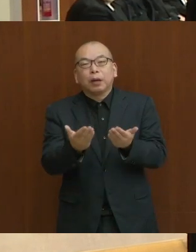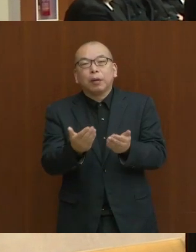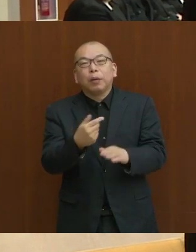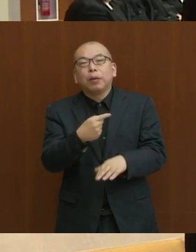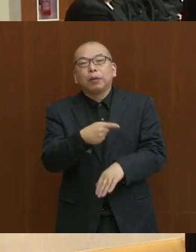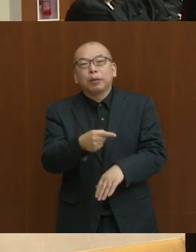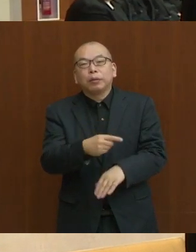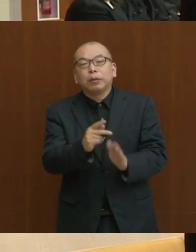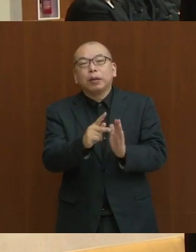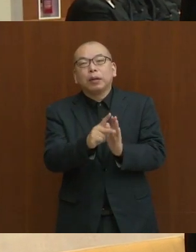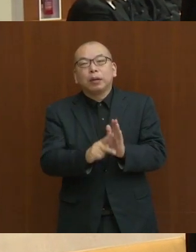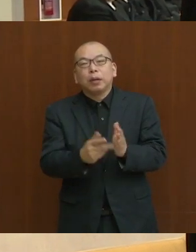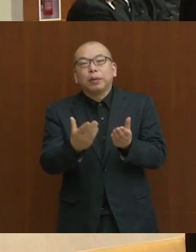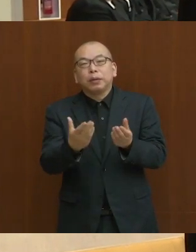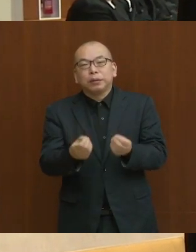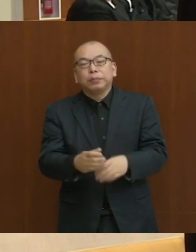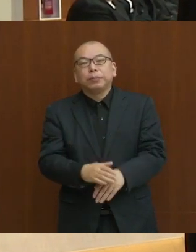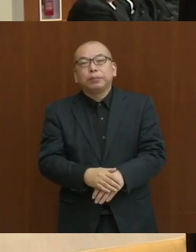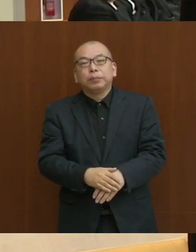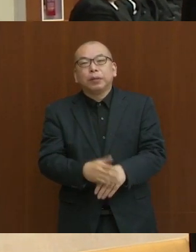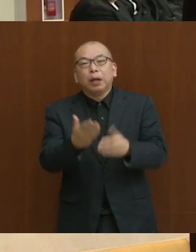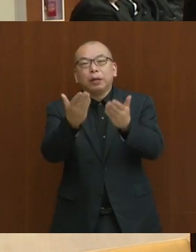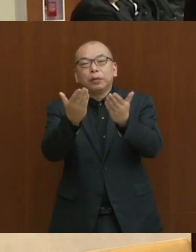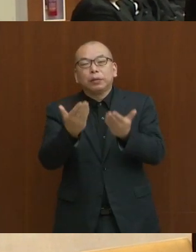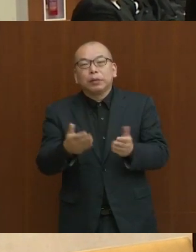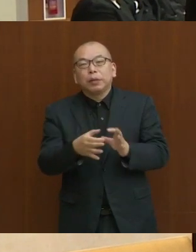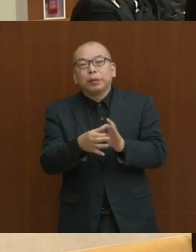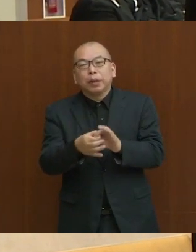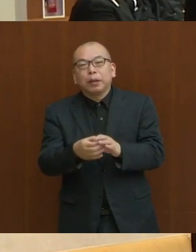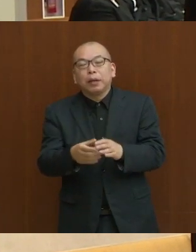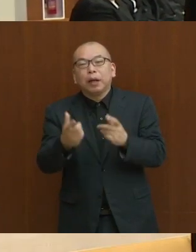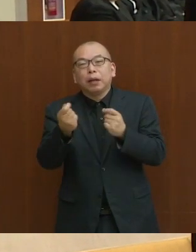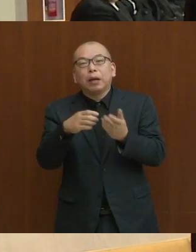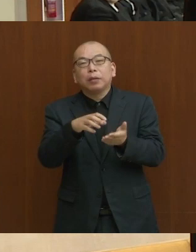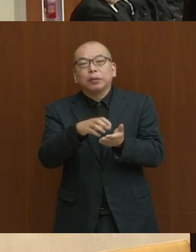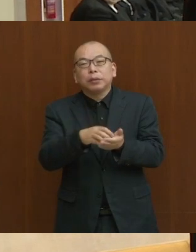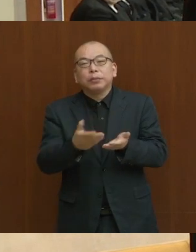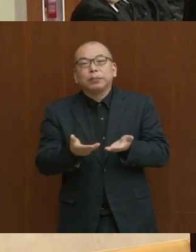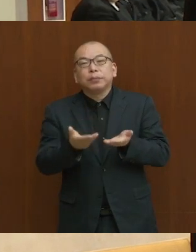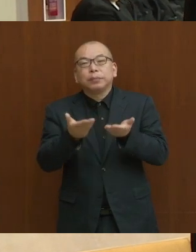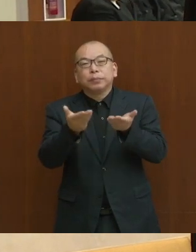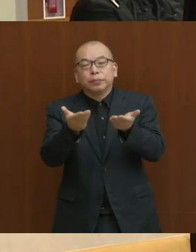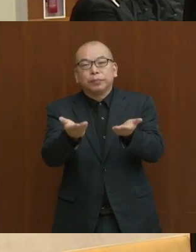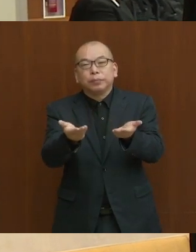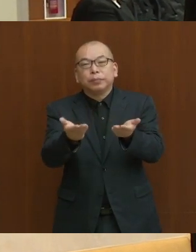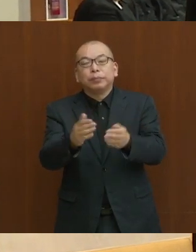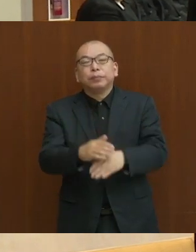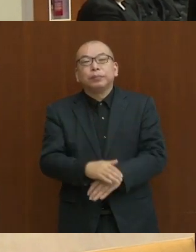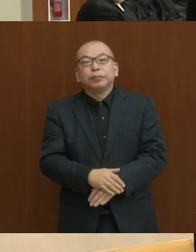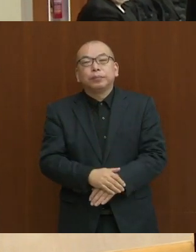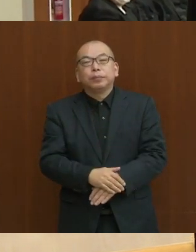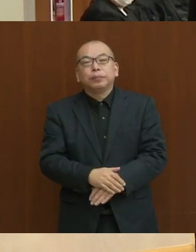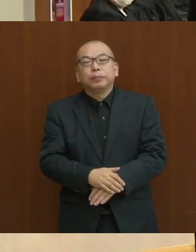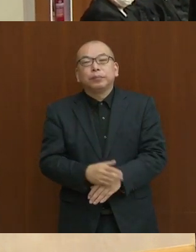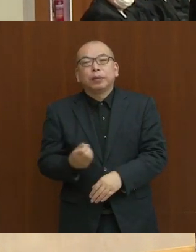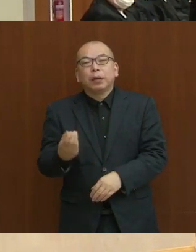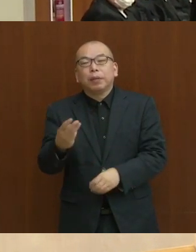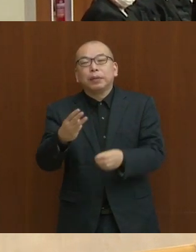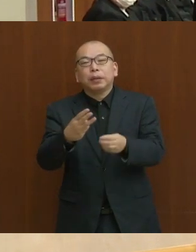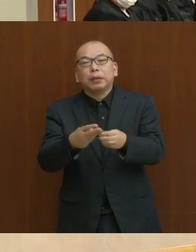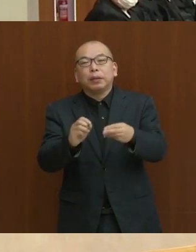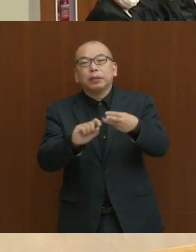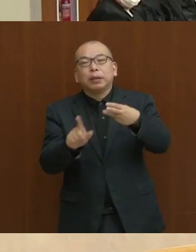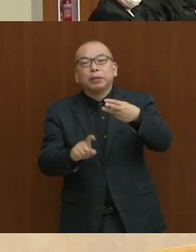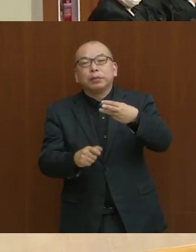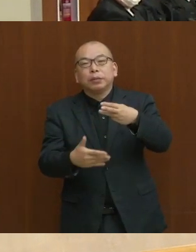所定の課程を修め卒業したので、学士教育学の学位を授与する。令和3年